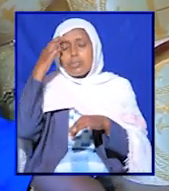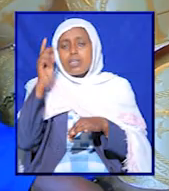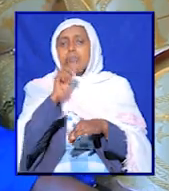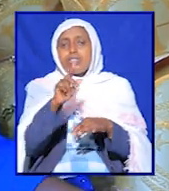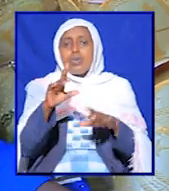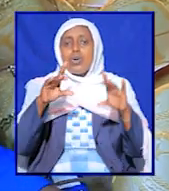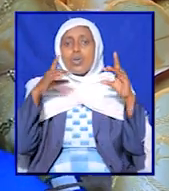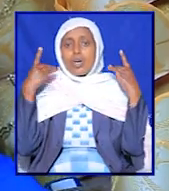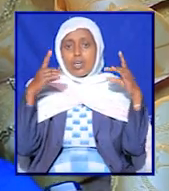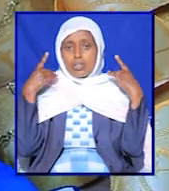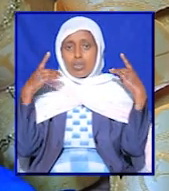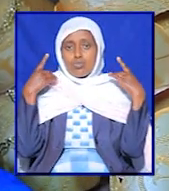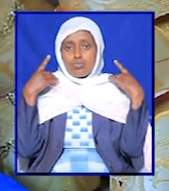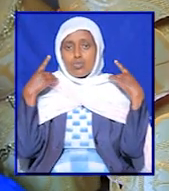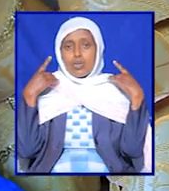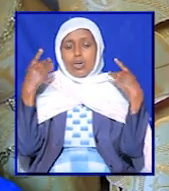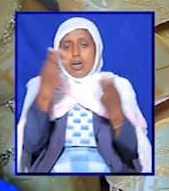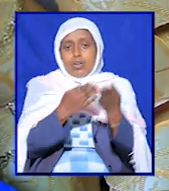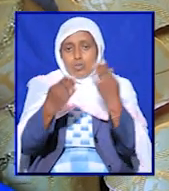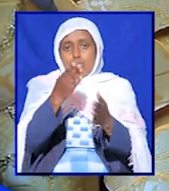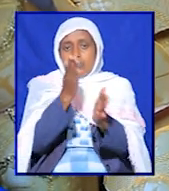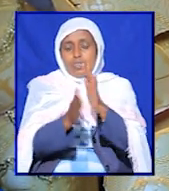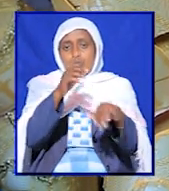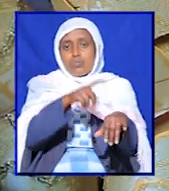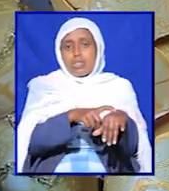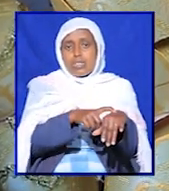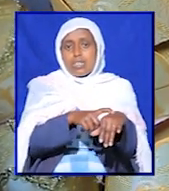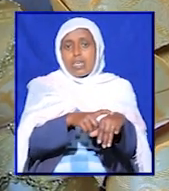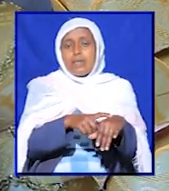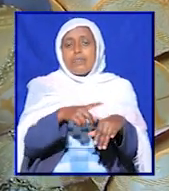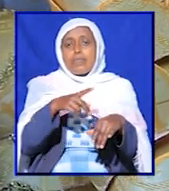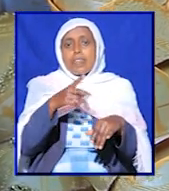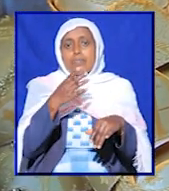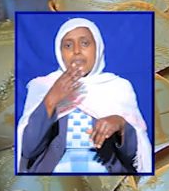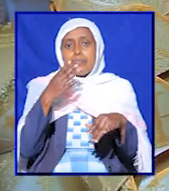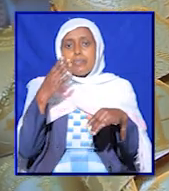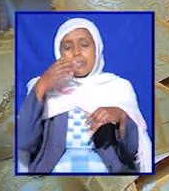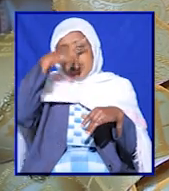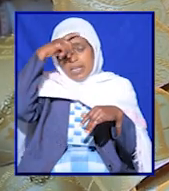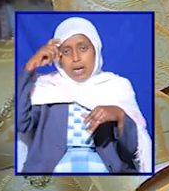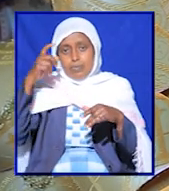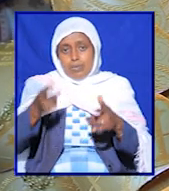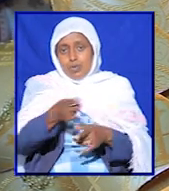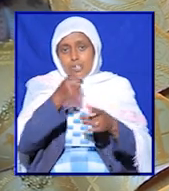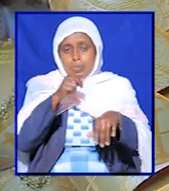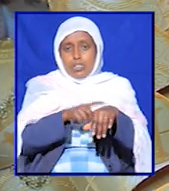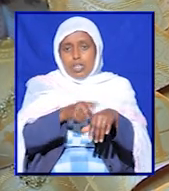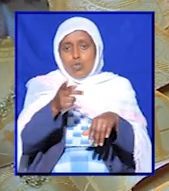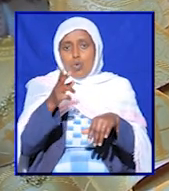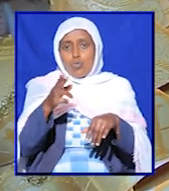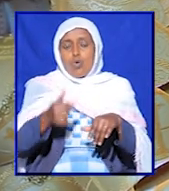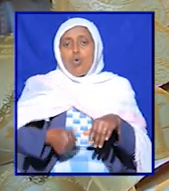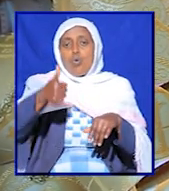ምንድነው? ካህናቶቹ በሚያገልግሉት በሚያረጉበት ጊዜ ላብስ ያልባቸው ቶሎ ብሎ ይሄኛው